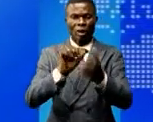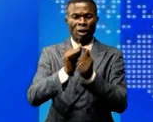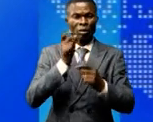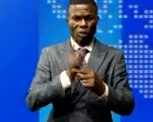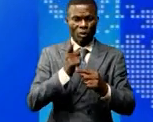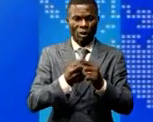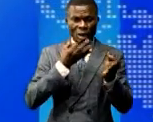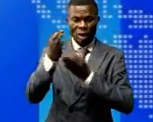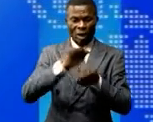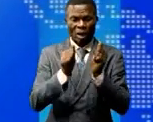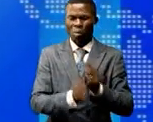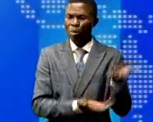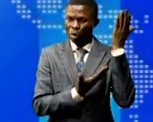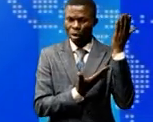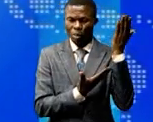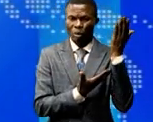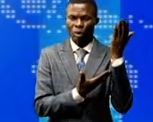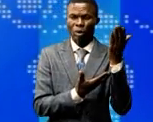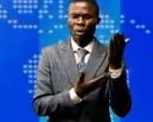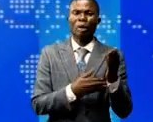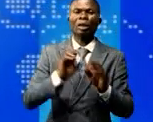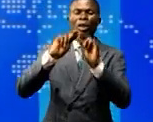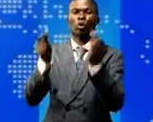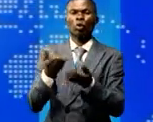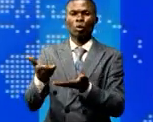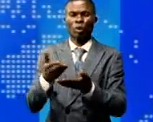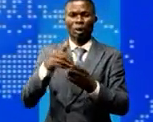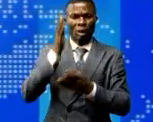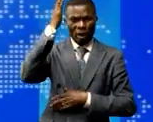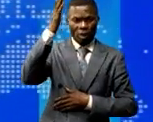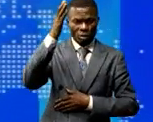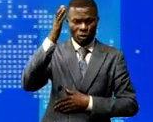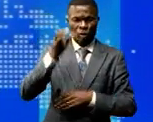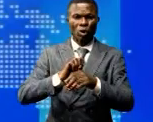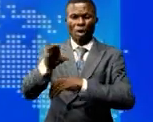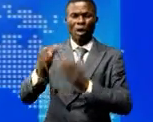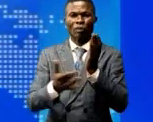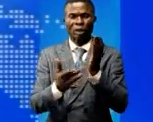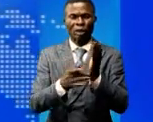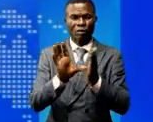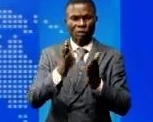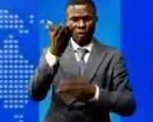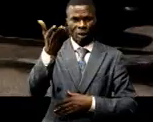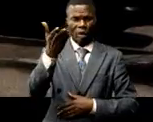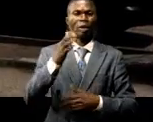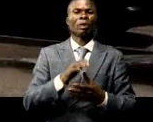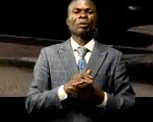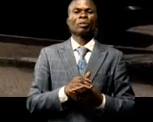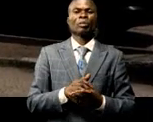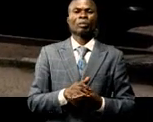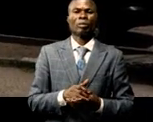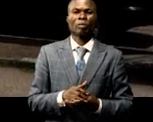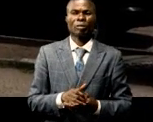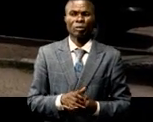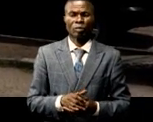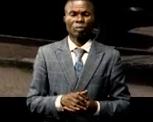les préoccupations du MSF dans leur prochain déploiement. Peggy Mukunda était présente. Il est temps, pendant